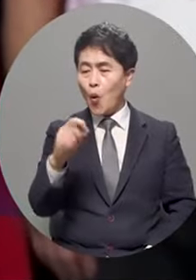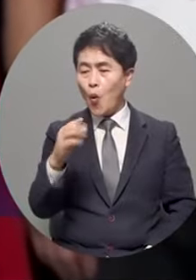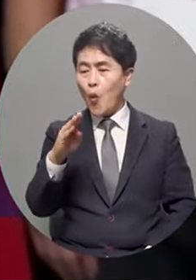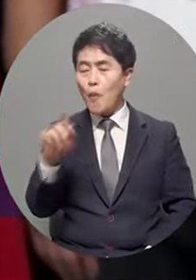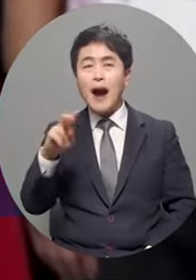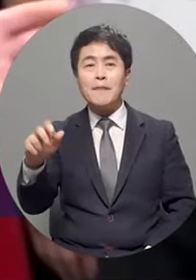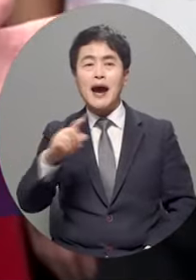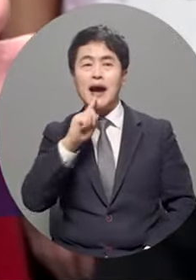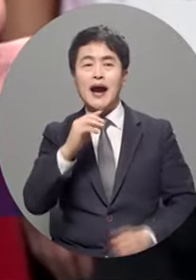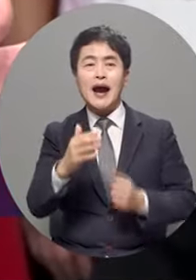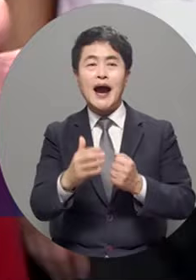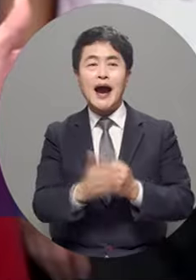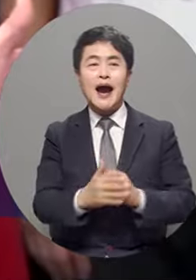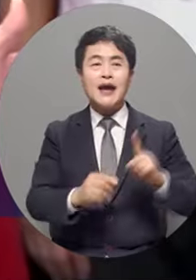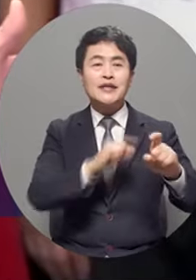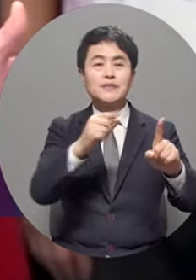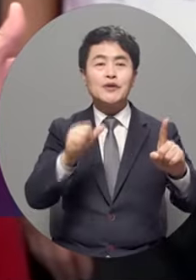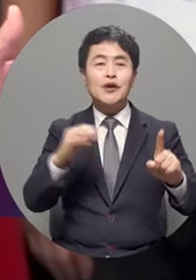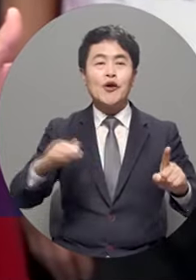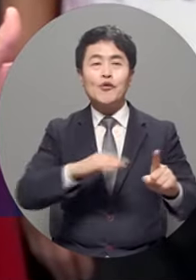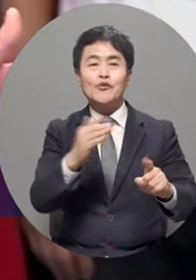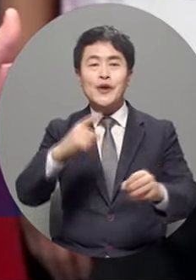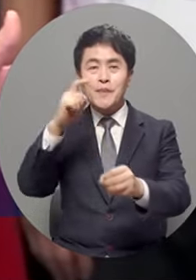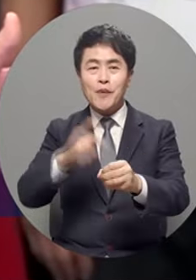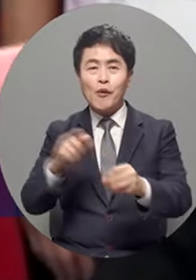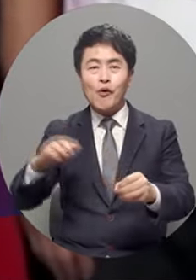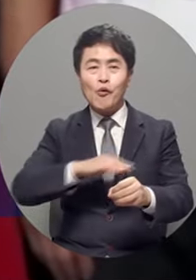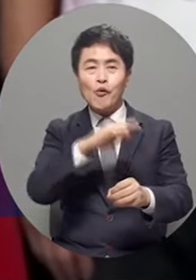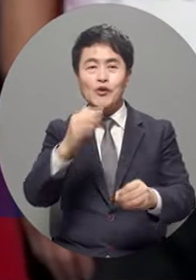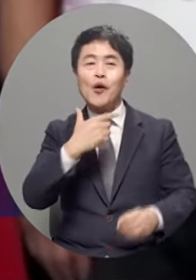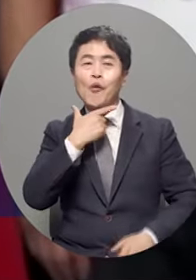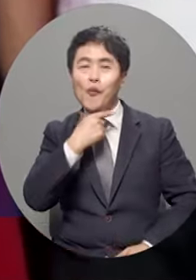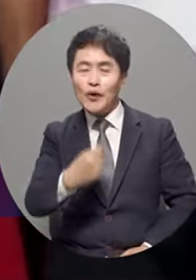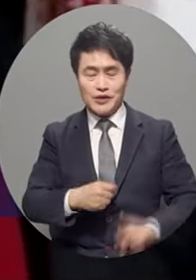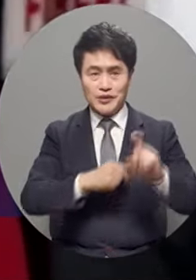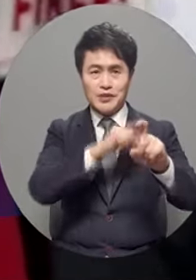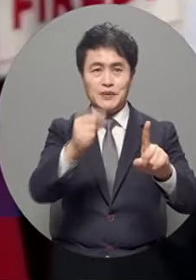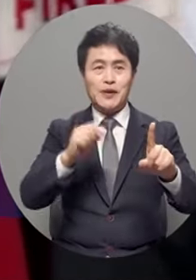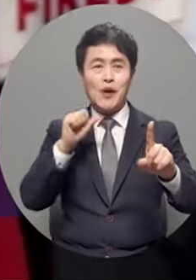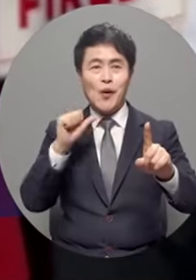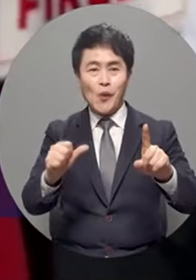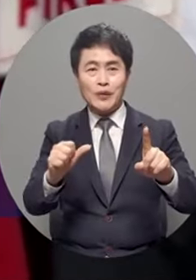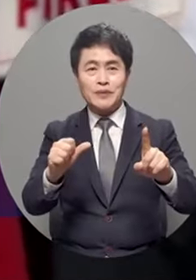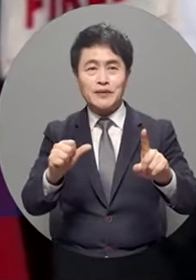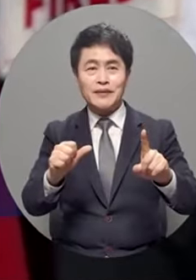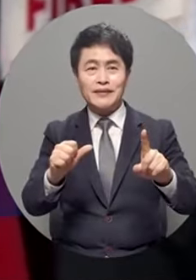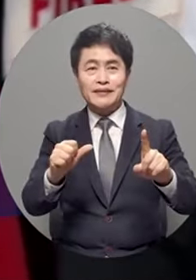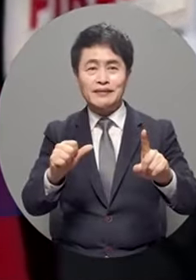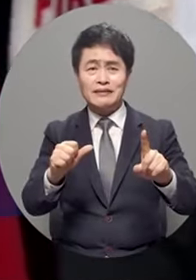to aim toward time called November 5th. That's what we need. November 5th.